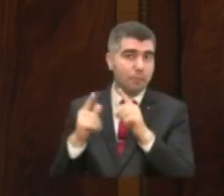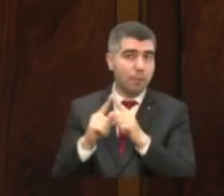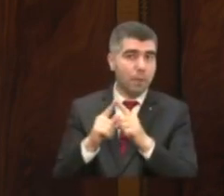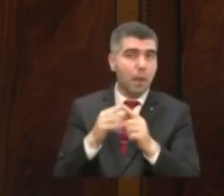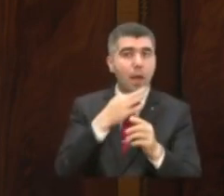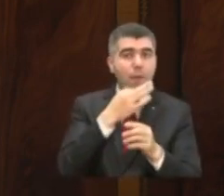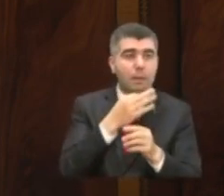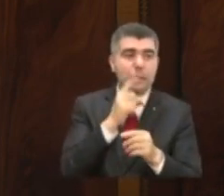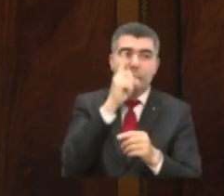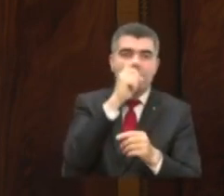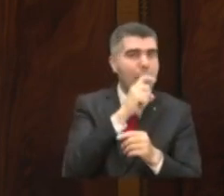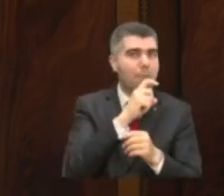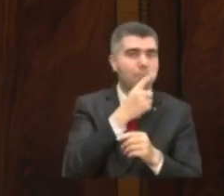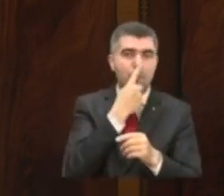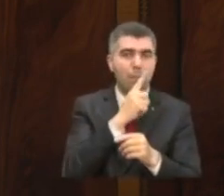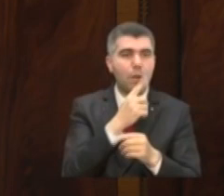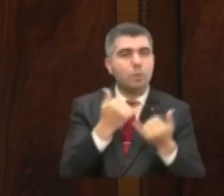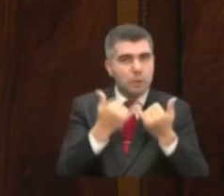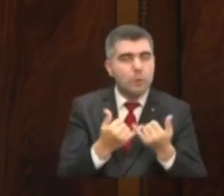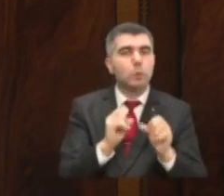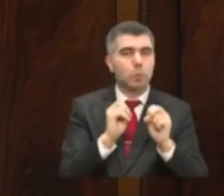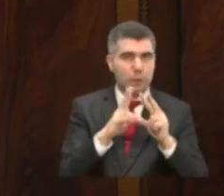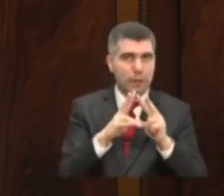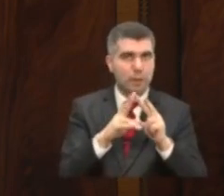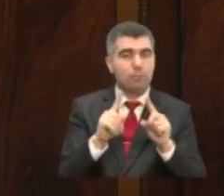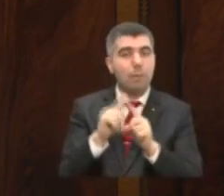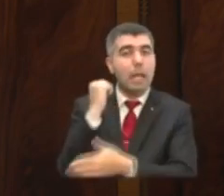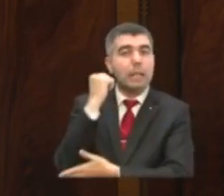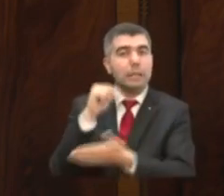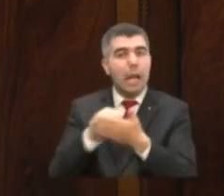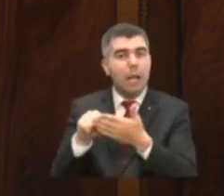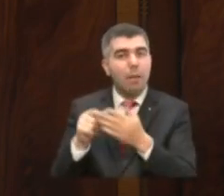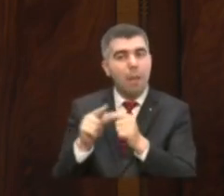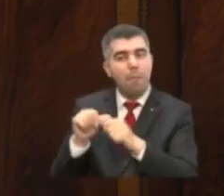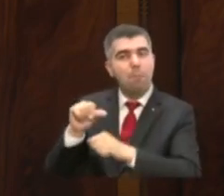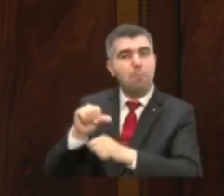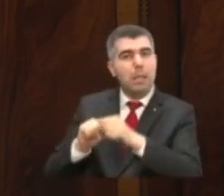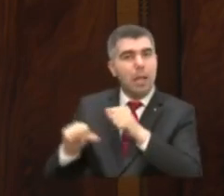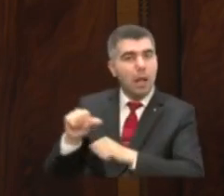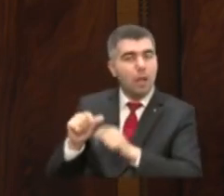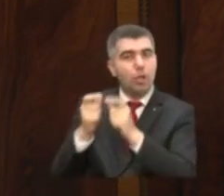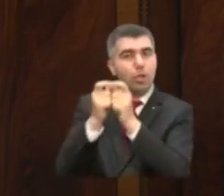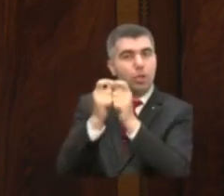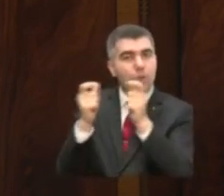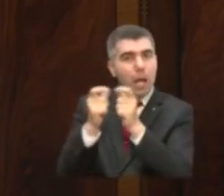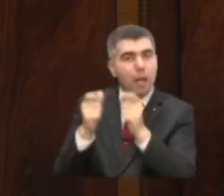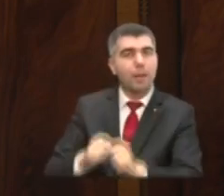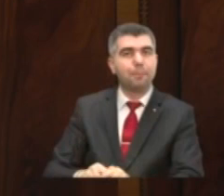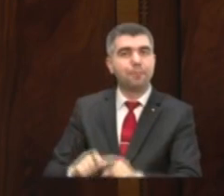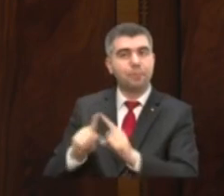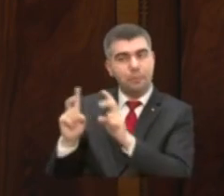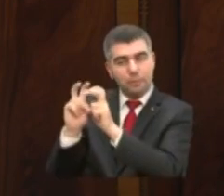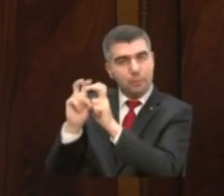التمويل جاي اجتني، مراجعة الجدول الحالي للضريبة اللي تحدت عليه منذ قليل، الضريبة على الشركات اللي كان